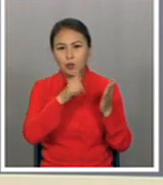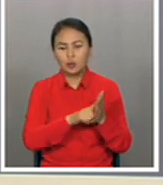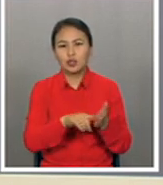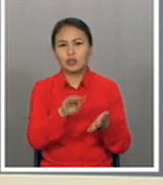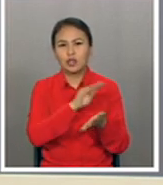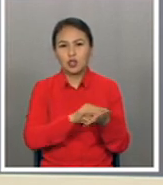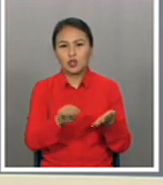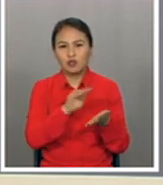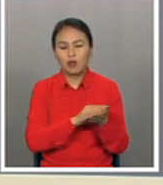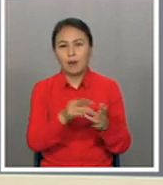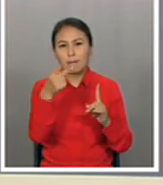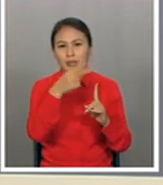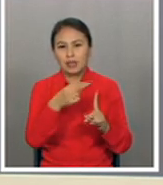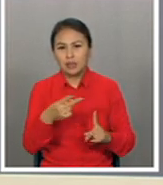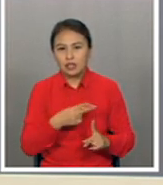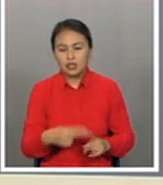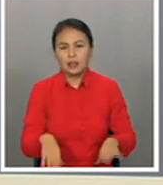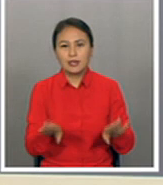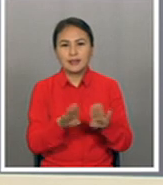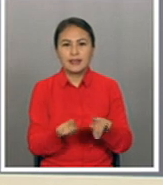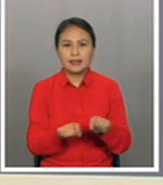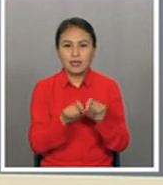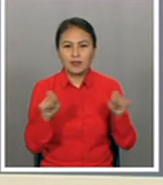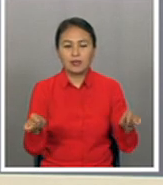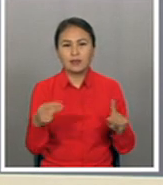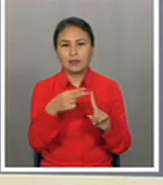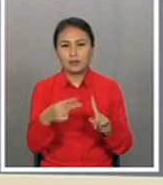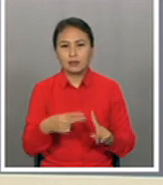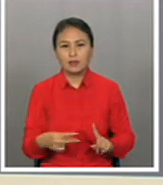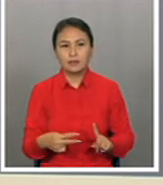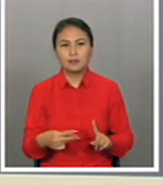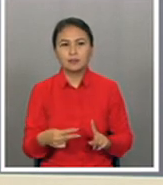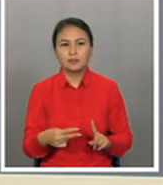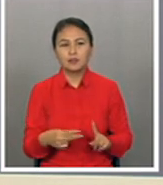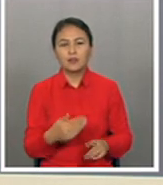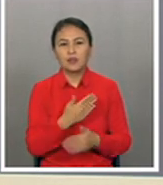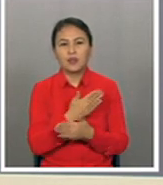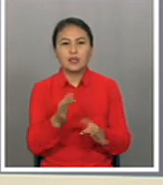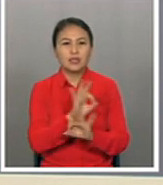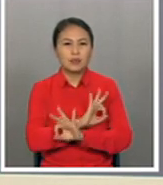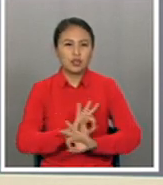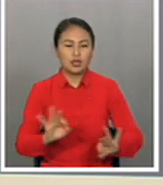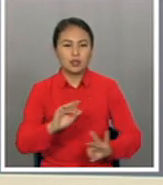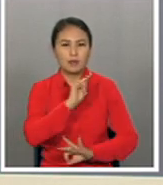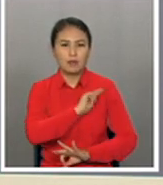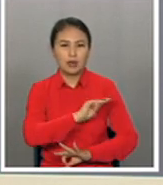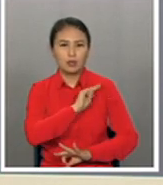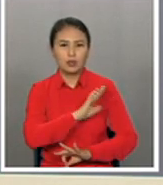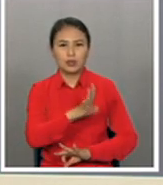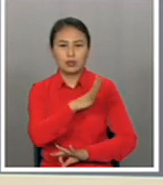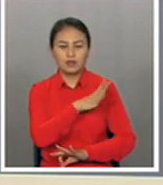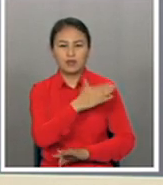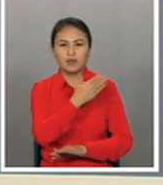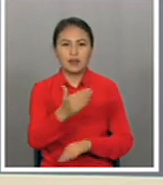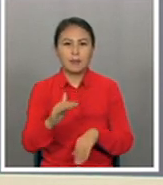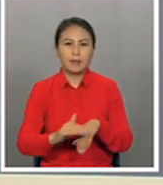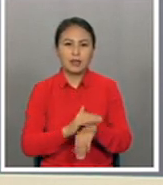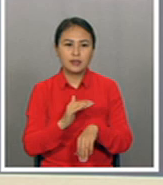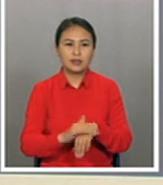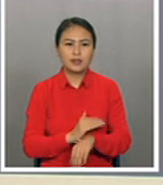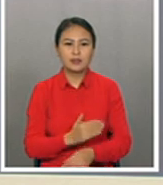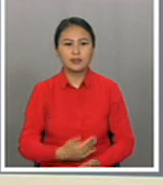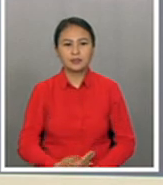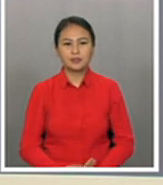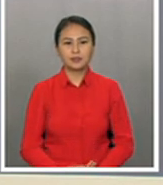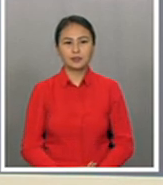расшифровывали предложения, составляли тексты. Вы замечательно поработали, ребята. Вы молодцы.